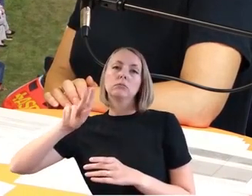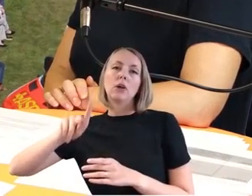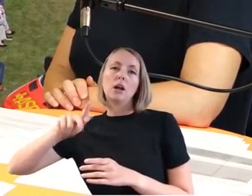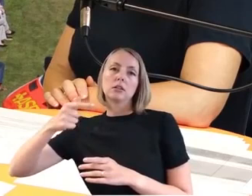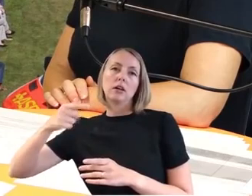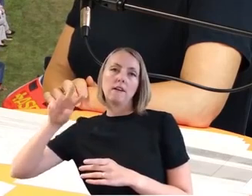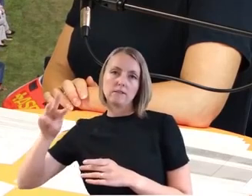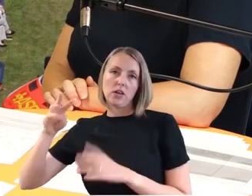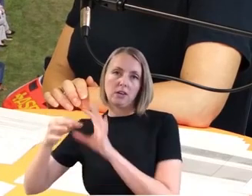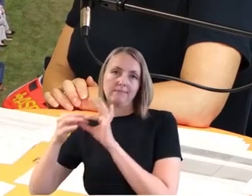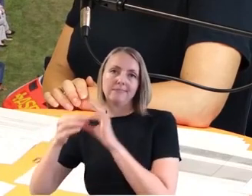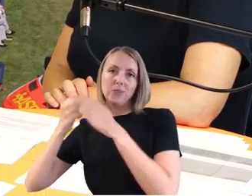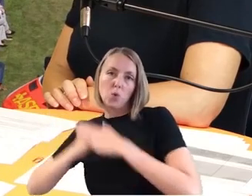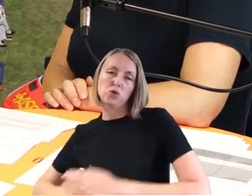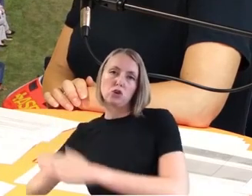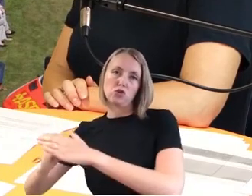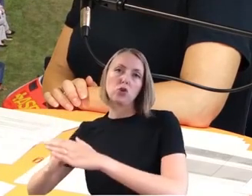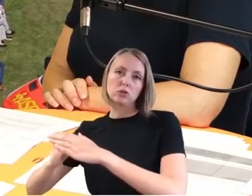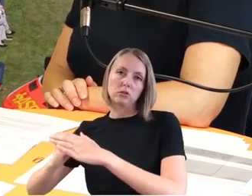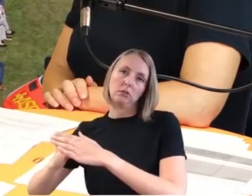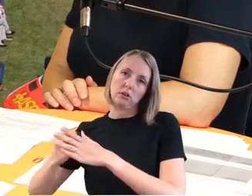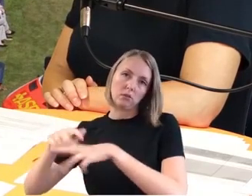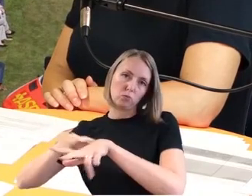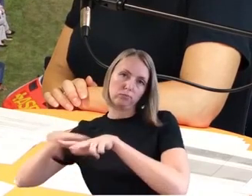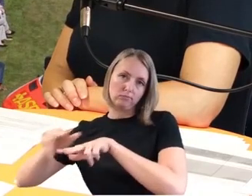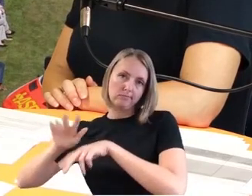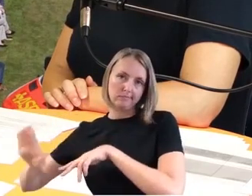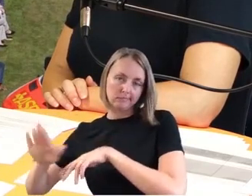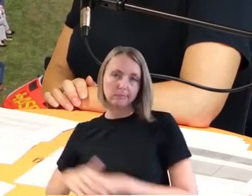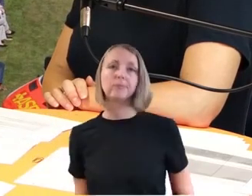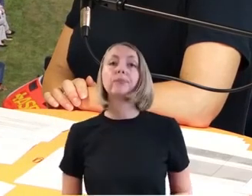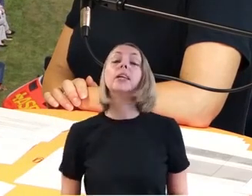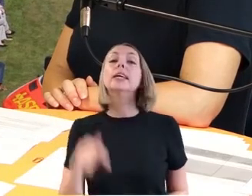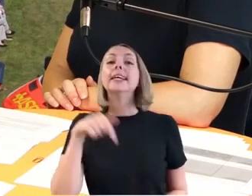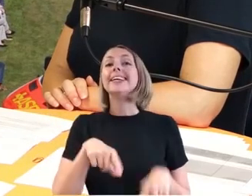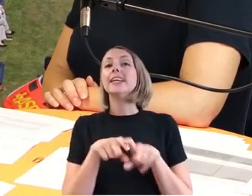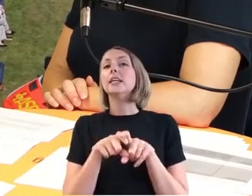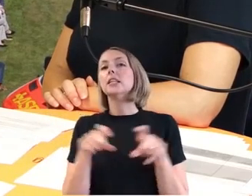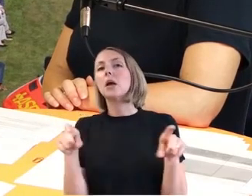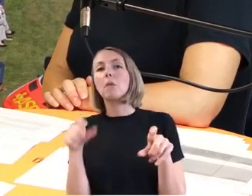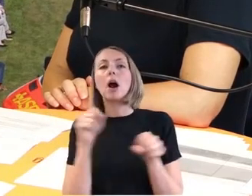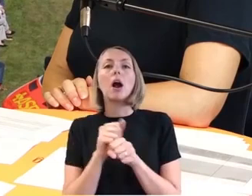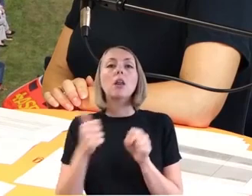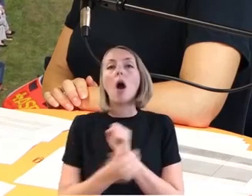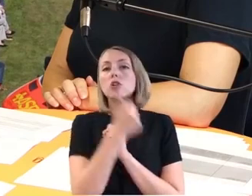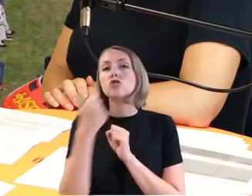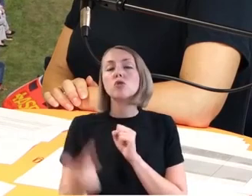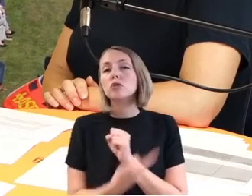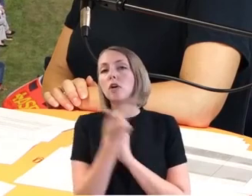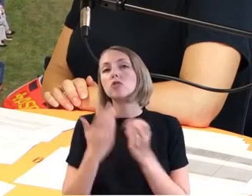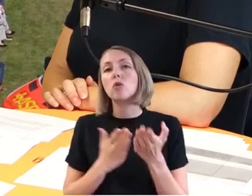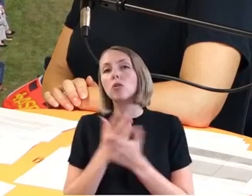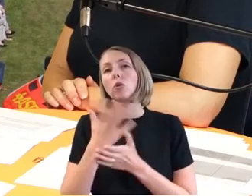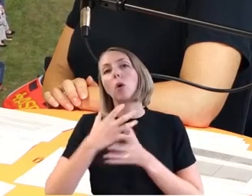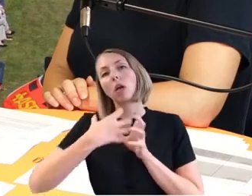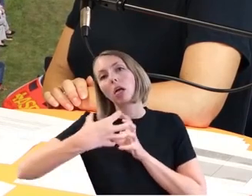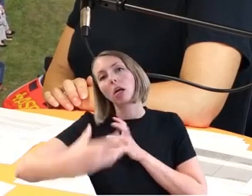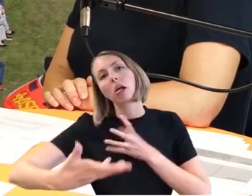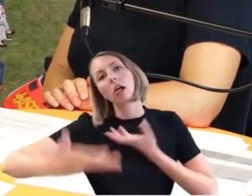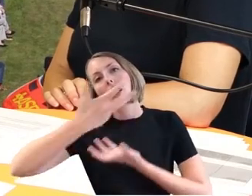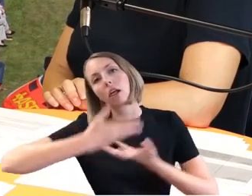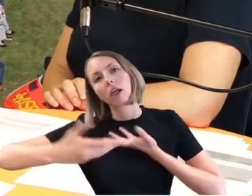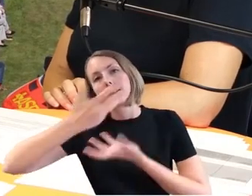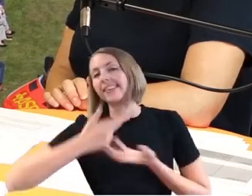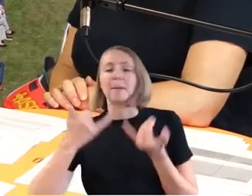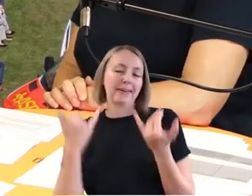Taskforce. Auch das wäre wieder ein Thema, wo wir im Grunde genommen mal 1-2 Stunden drüber reden können. Aber das muss dann zu einem